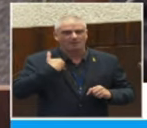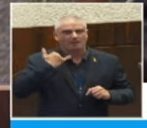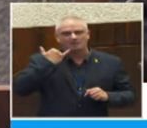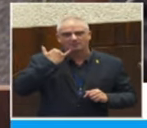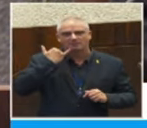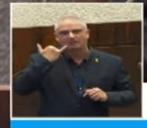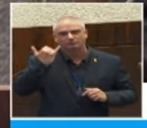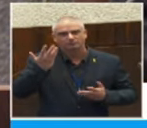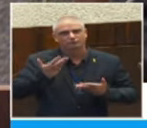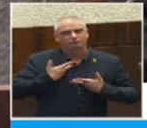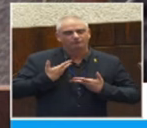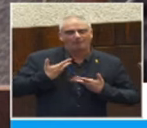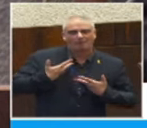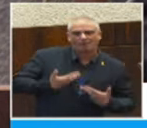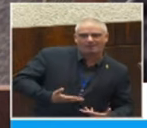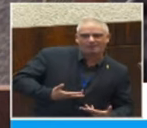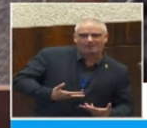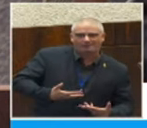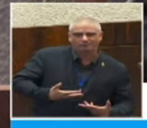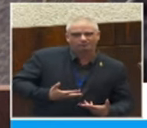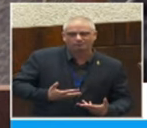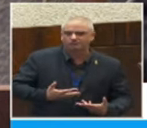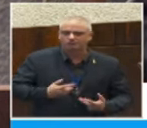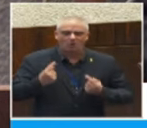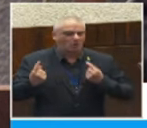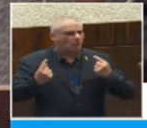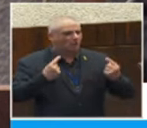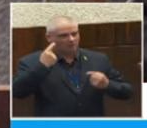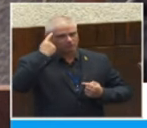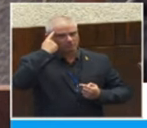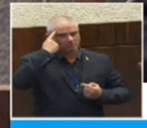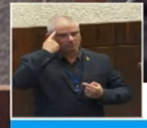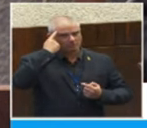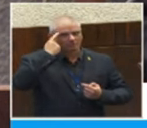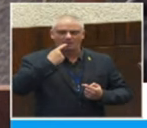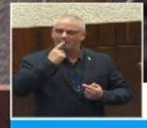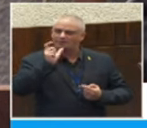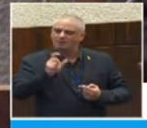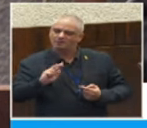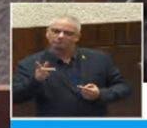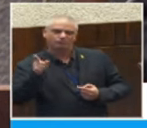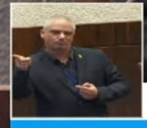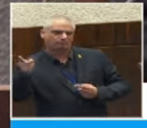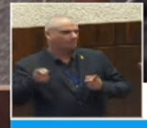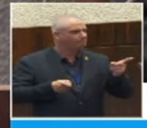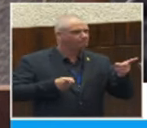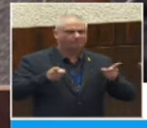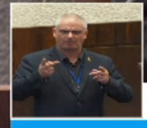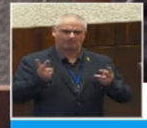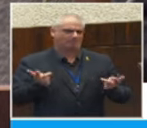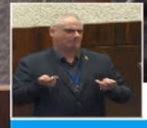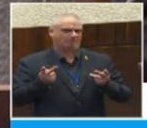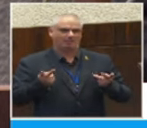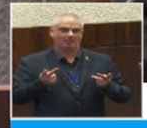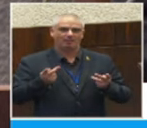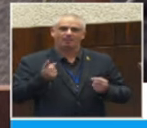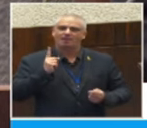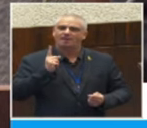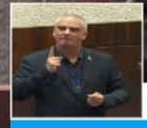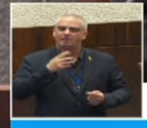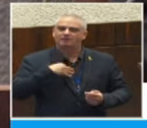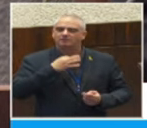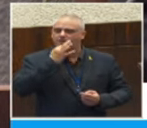להיחלש. כל אחד יודע להצביע על השני, זה קל. אך שמה נשאל את